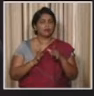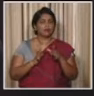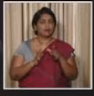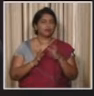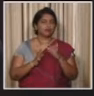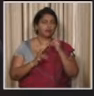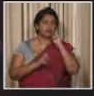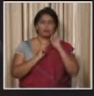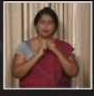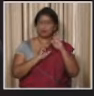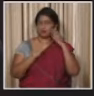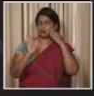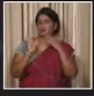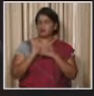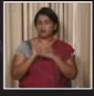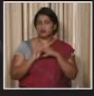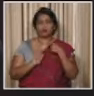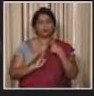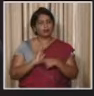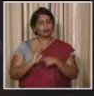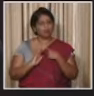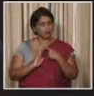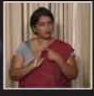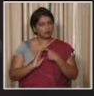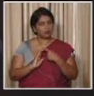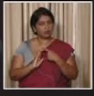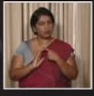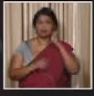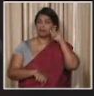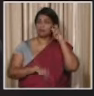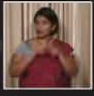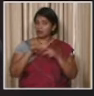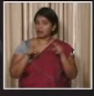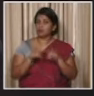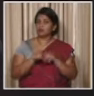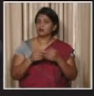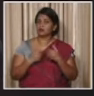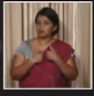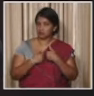අතිමානුෂික කාරණයක්. මෙරටේ පුරවැසියෝ හැටියට අපි